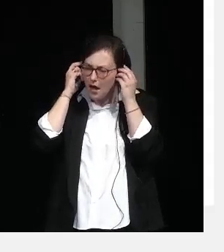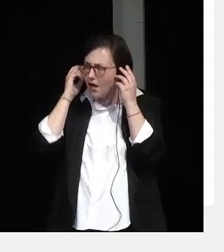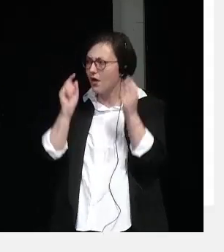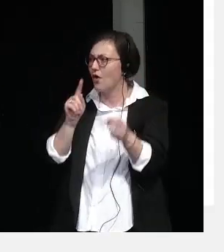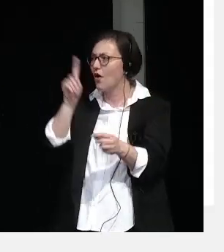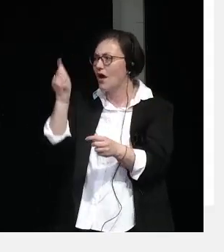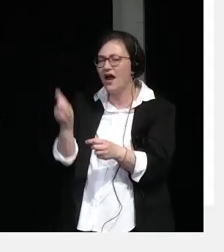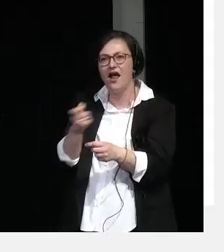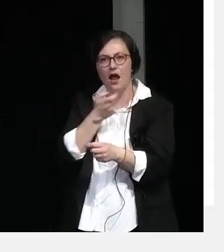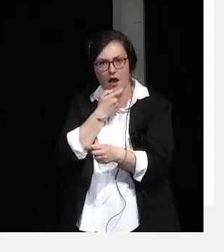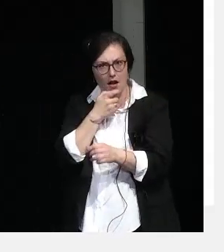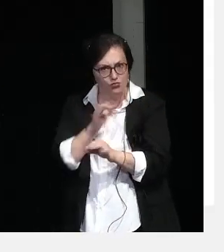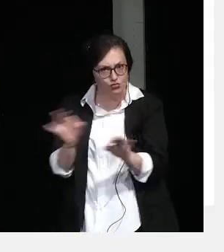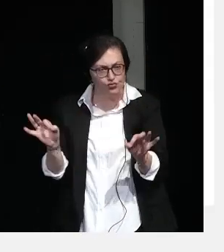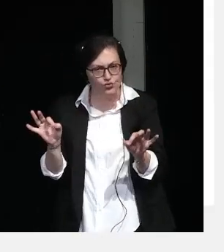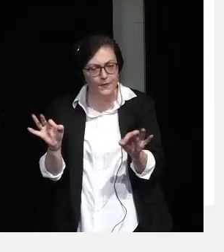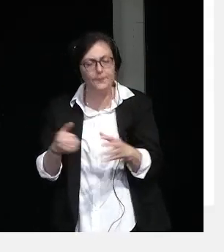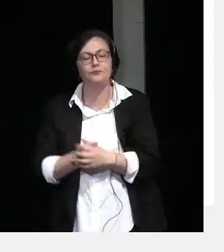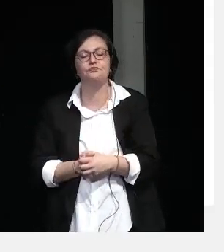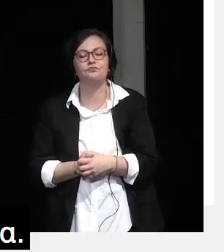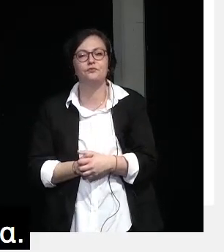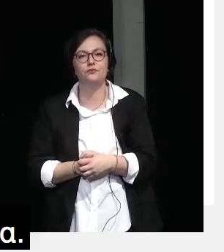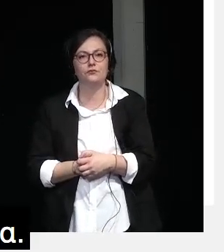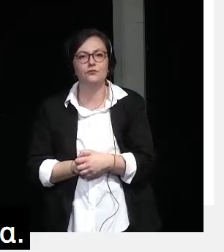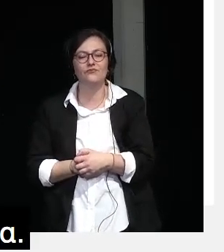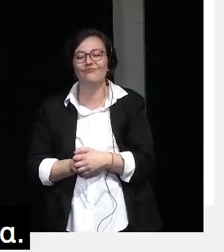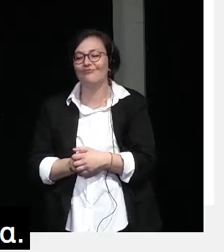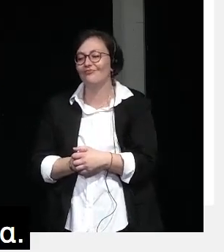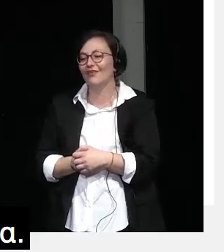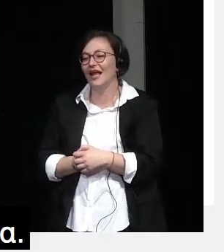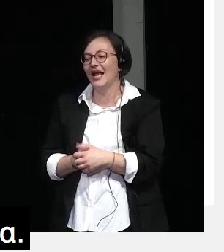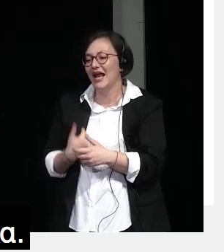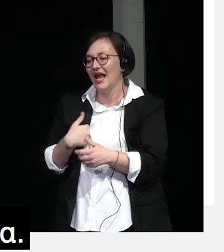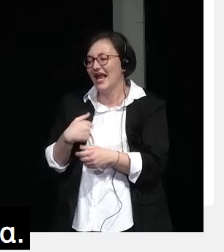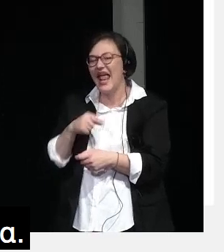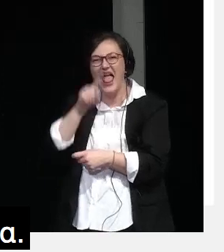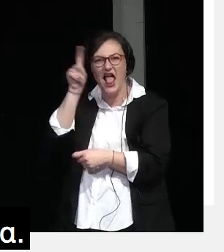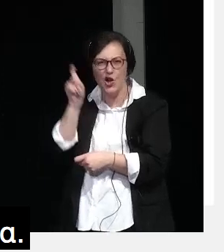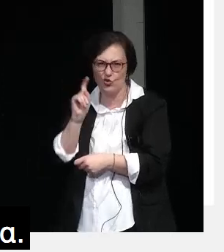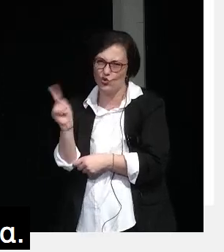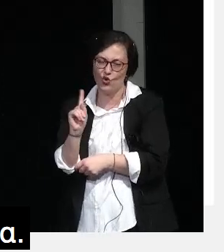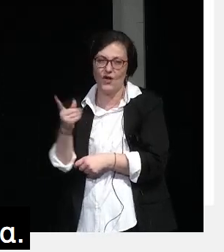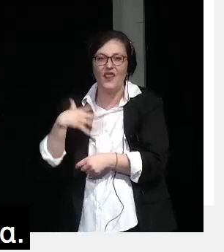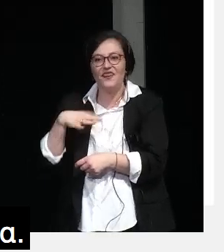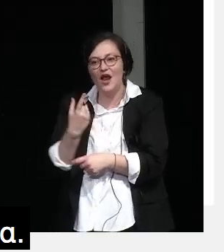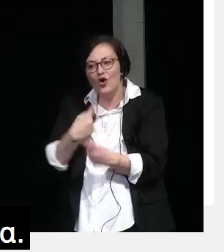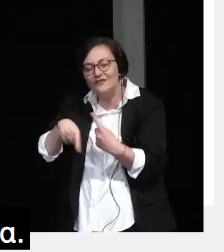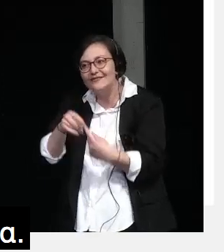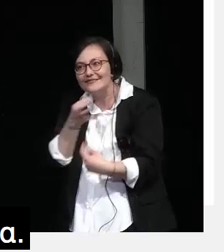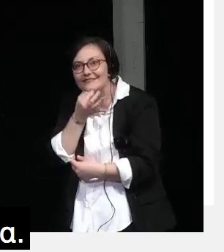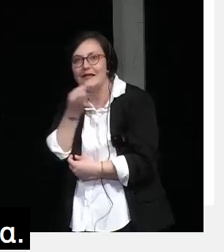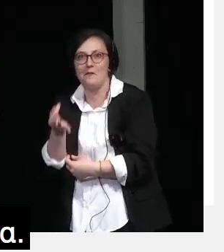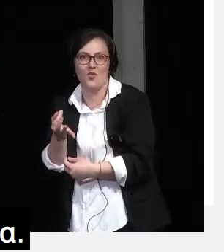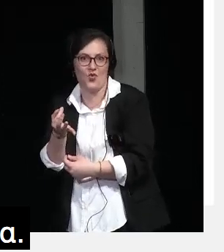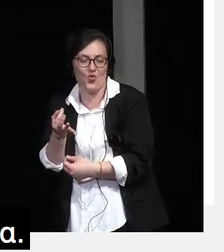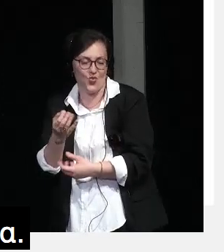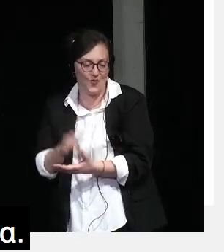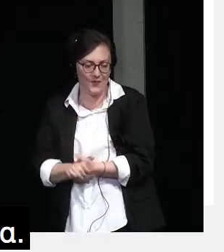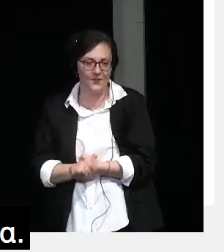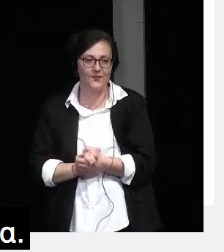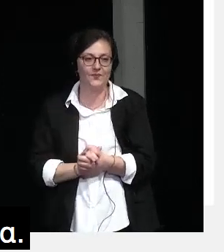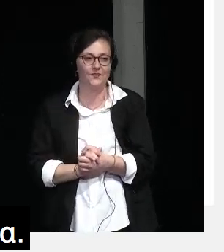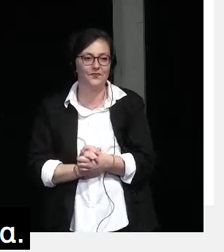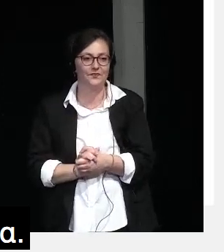this question... this is not a question. This is a commentary that I would like to make and eventually raise